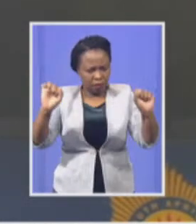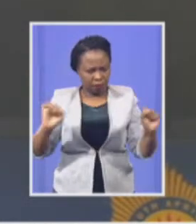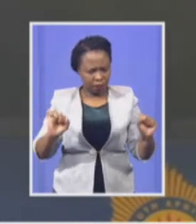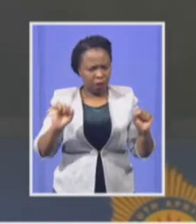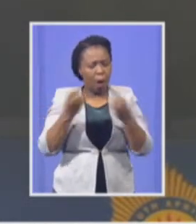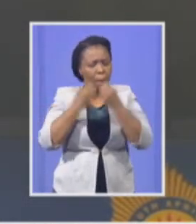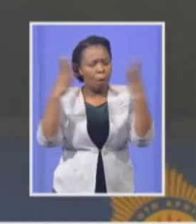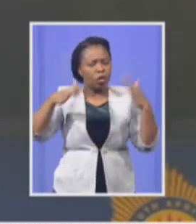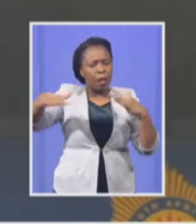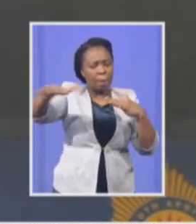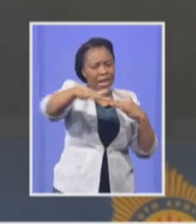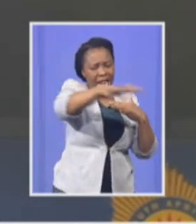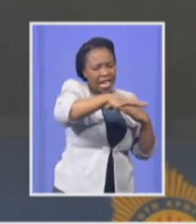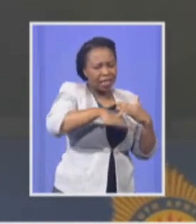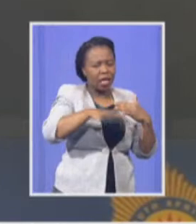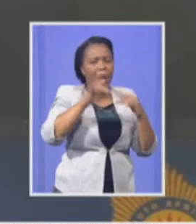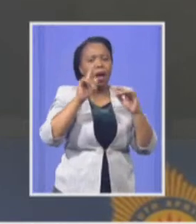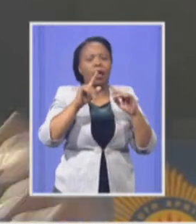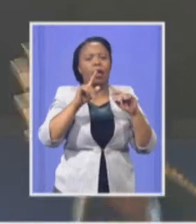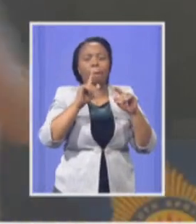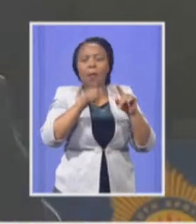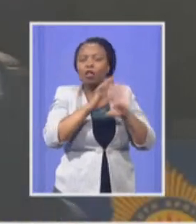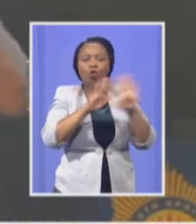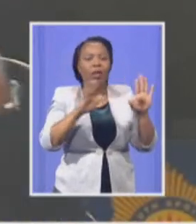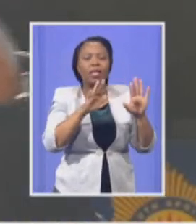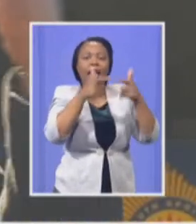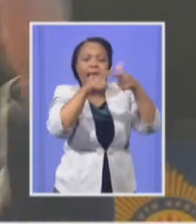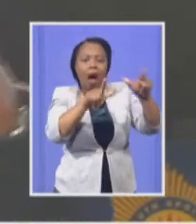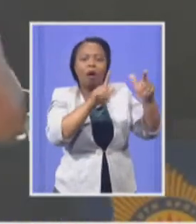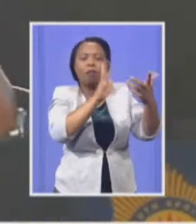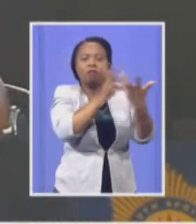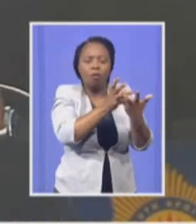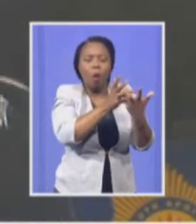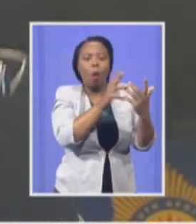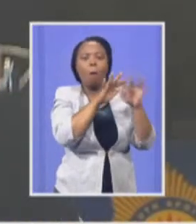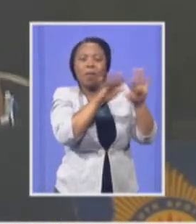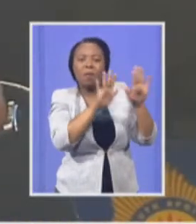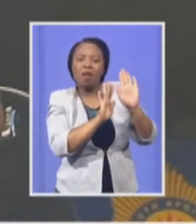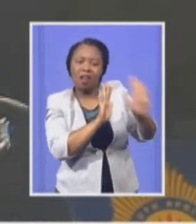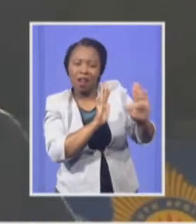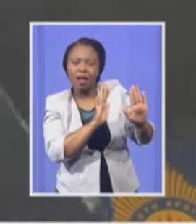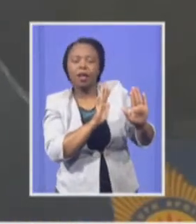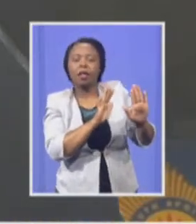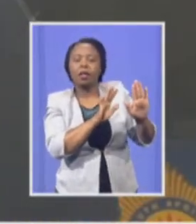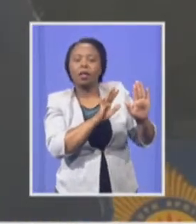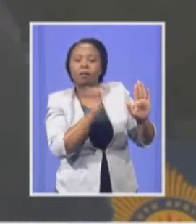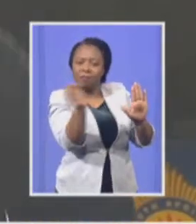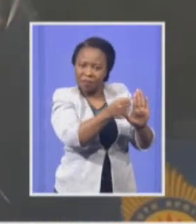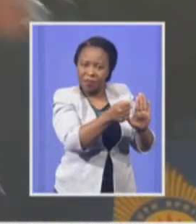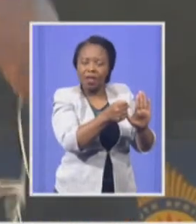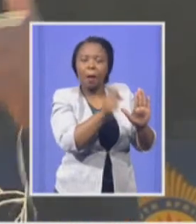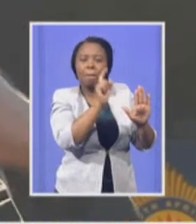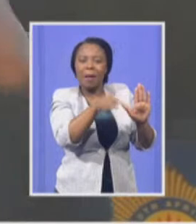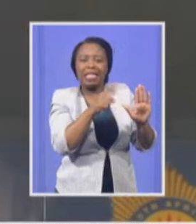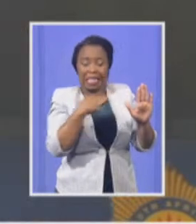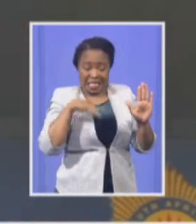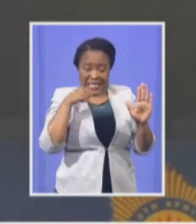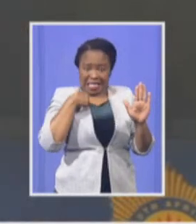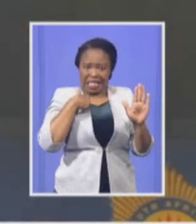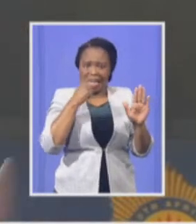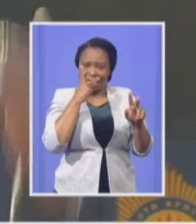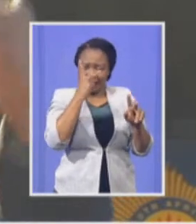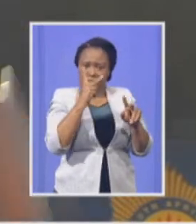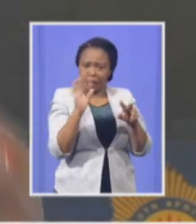amaphoyisa angingabe awakhona yilokho-ke kufanele sikubheke thina ukuthi sikuhlukanisa kanjani